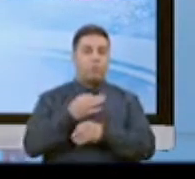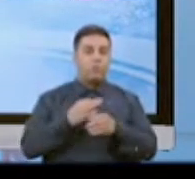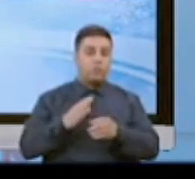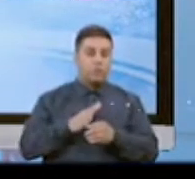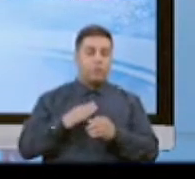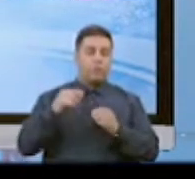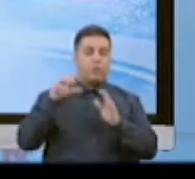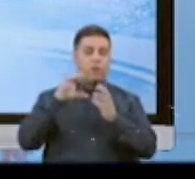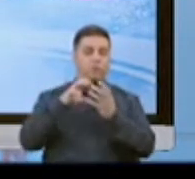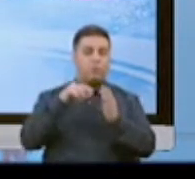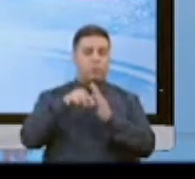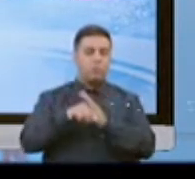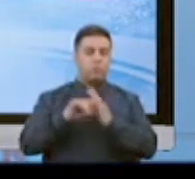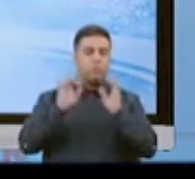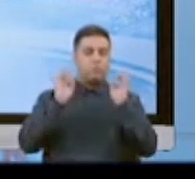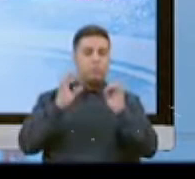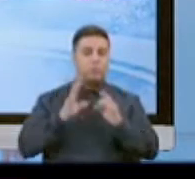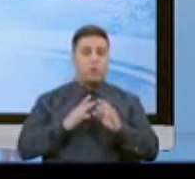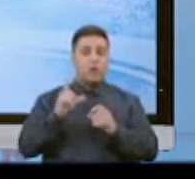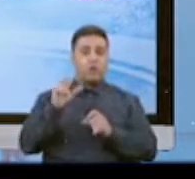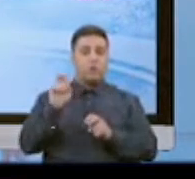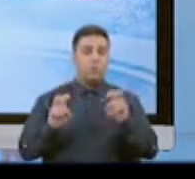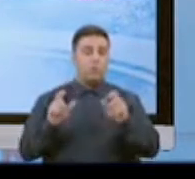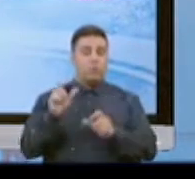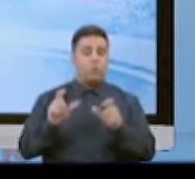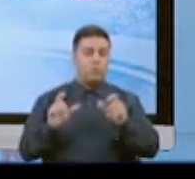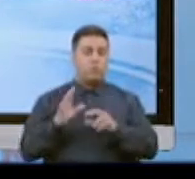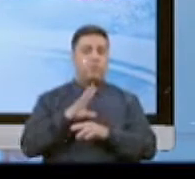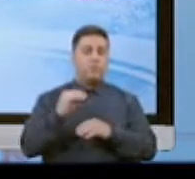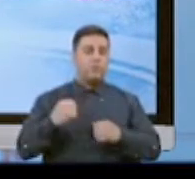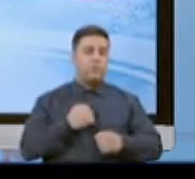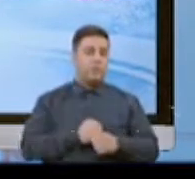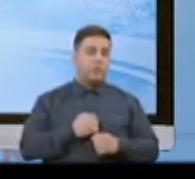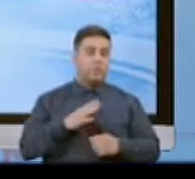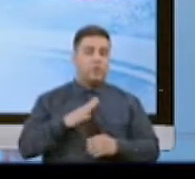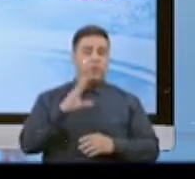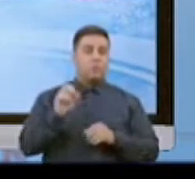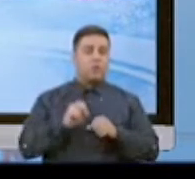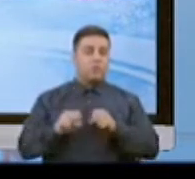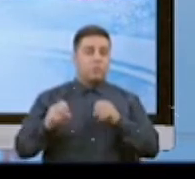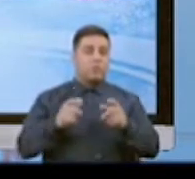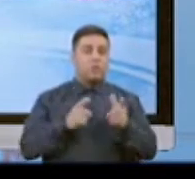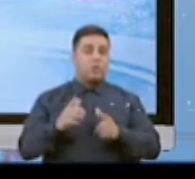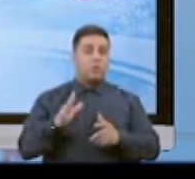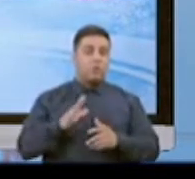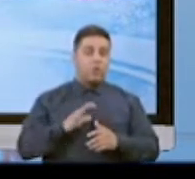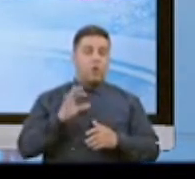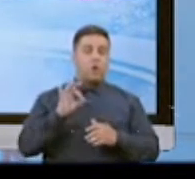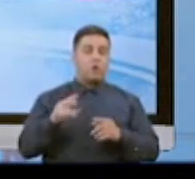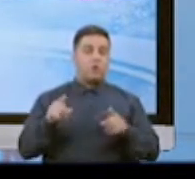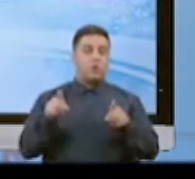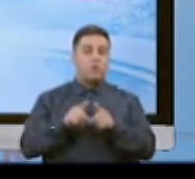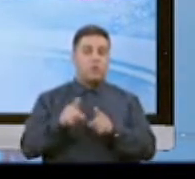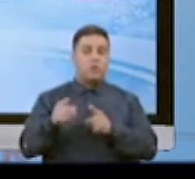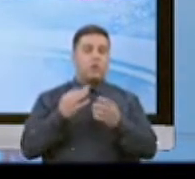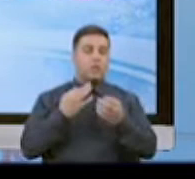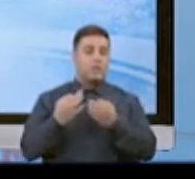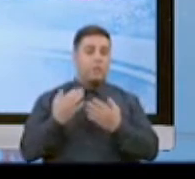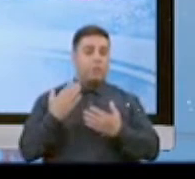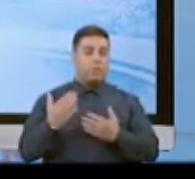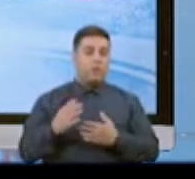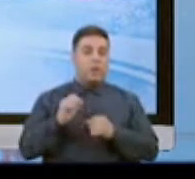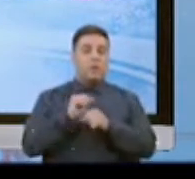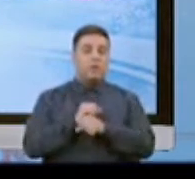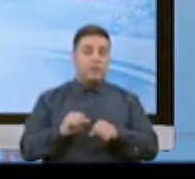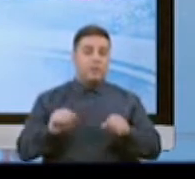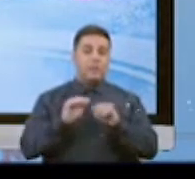подруг стоит, пассажиров это злит. Все сбежать готовы скоро от подобных разговоров.